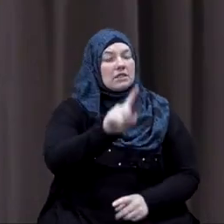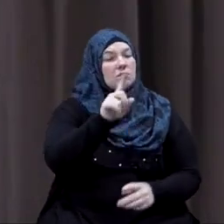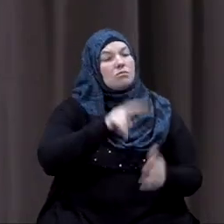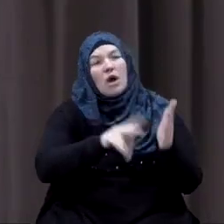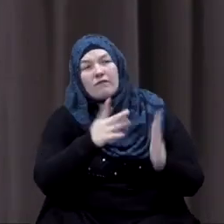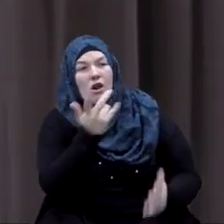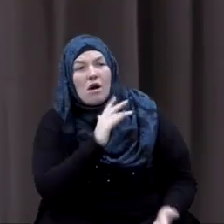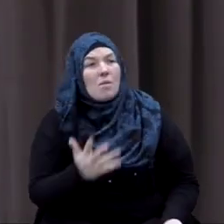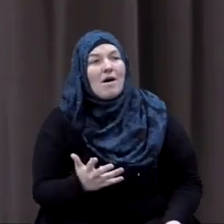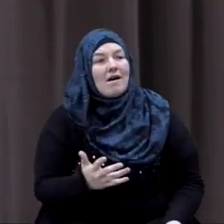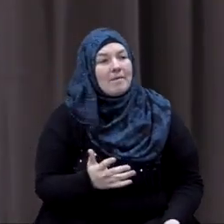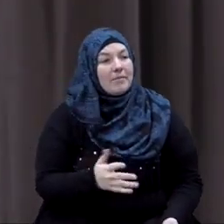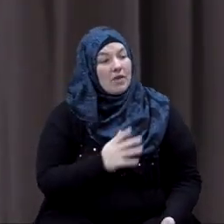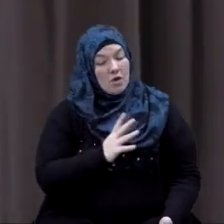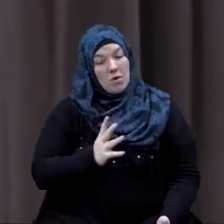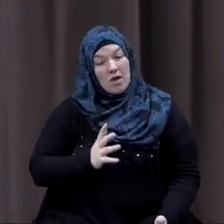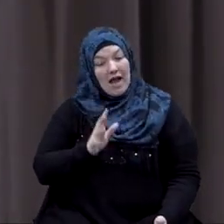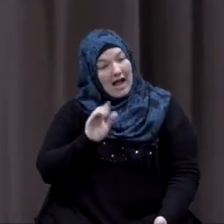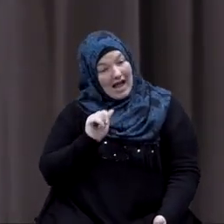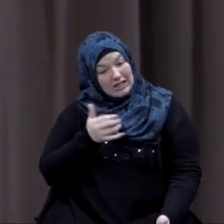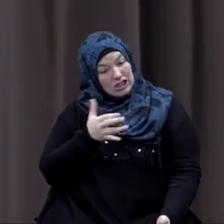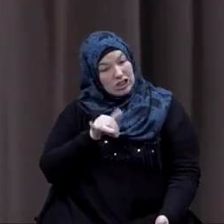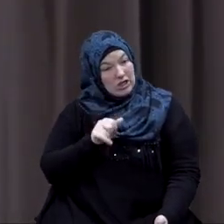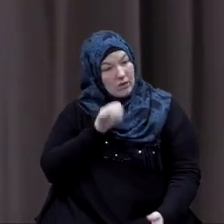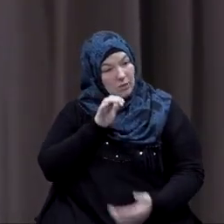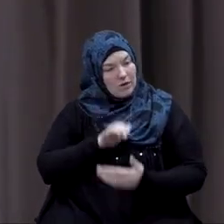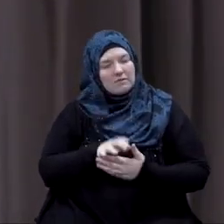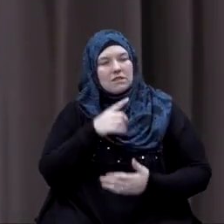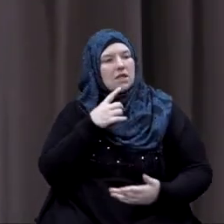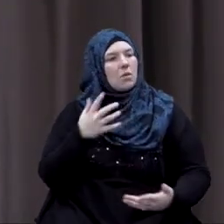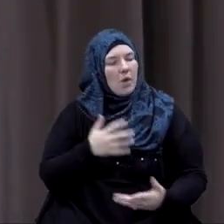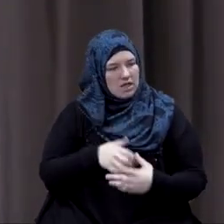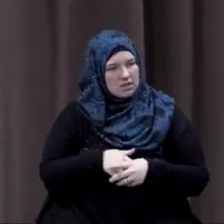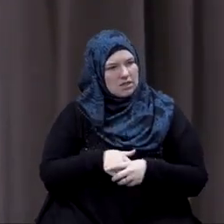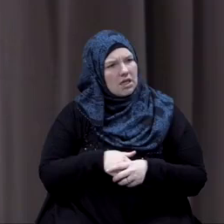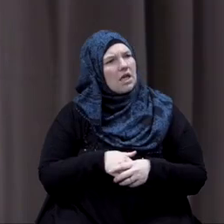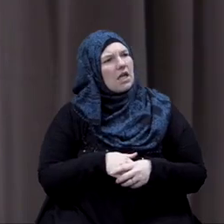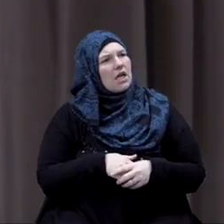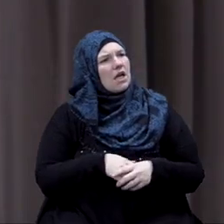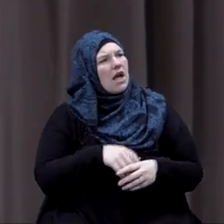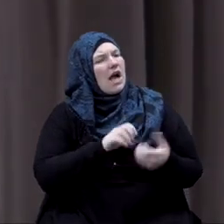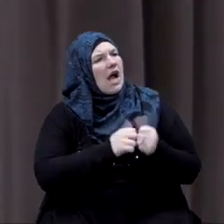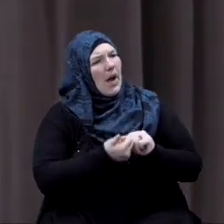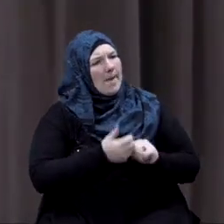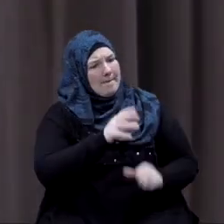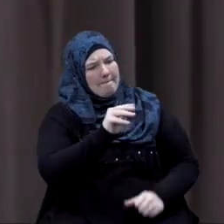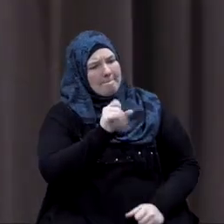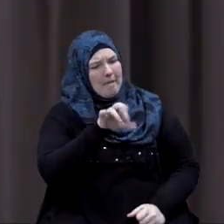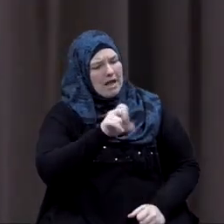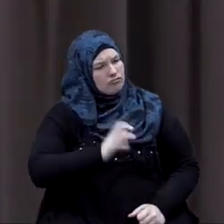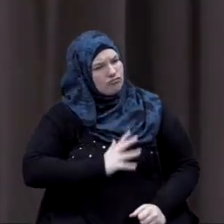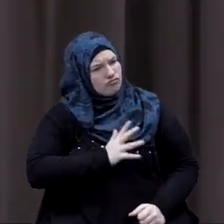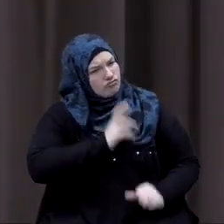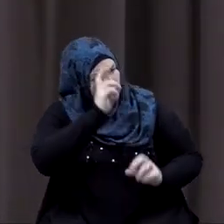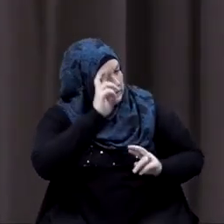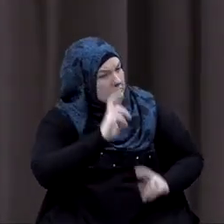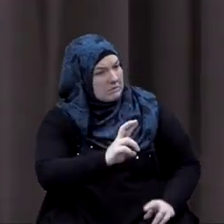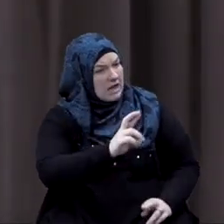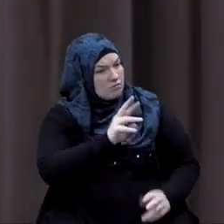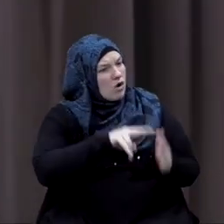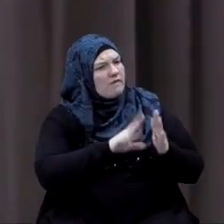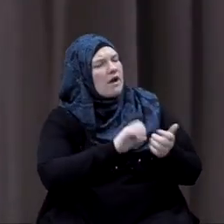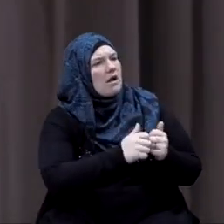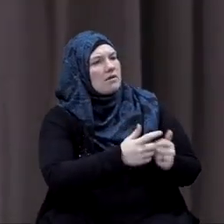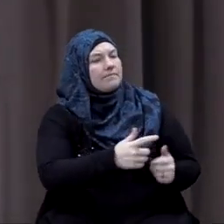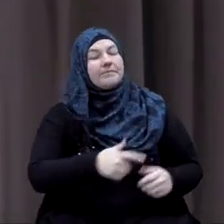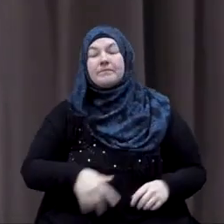وسلم, what does she say? When she was asked, how was the manners of the Prophet ﷺ?